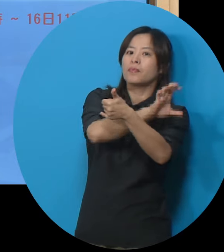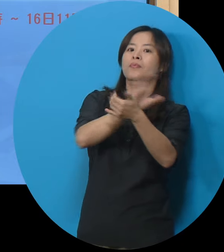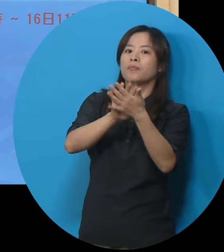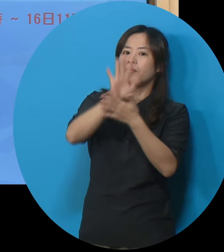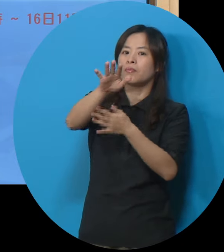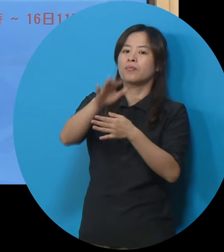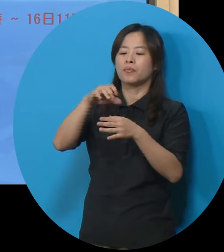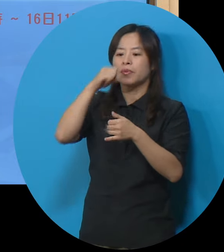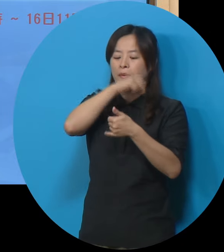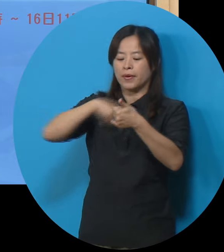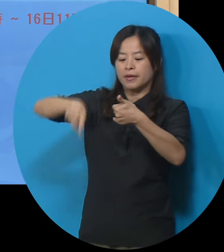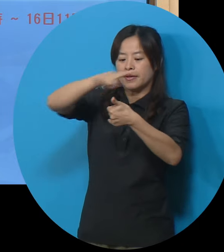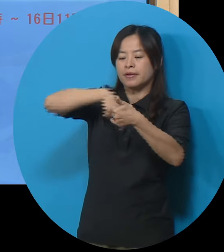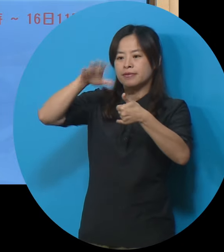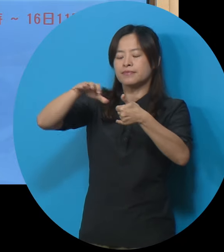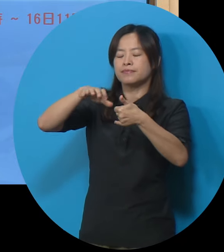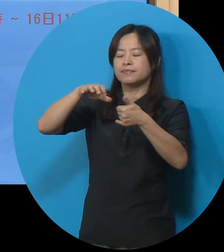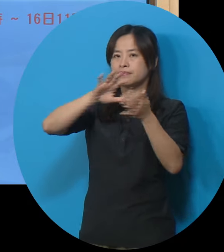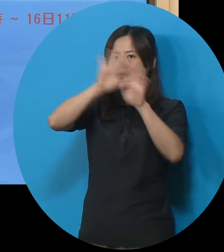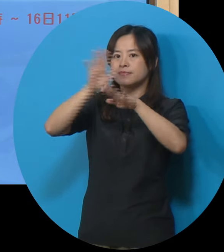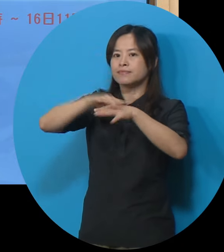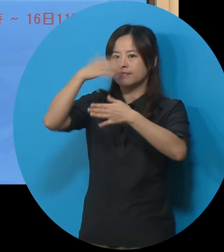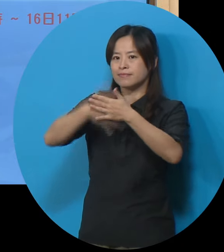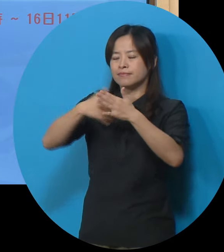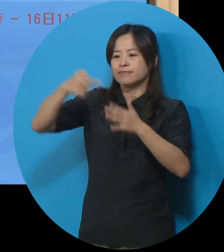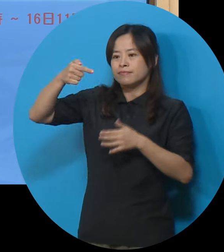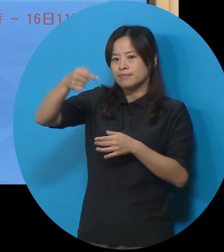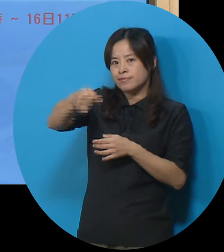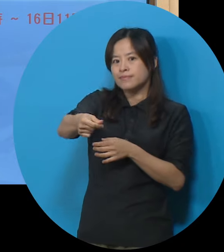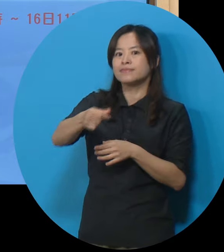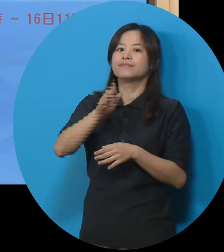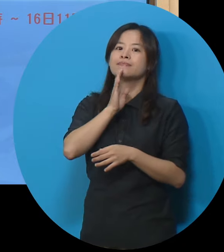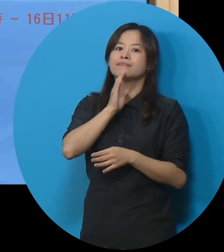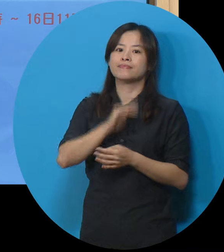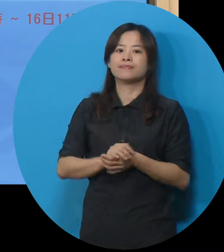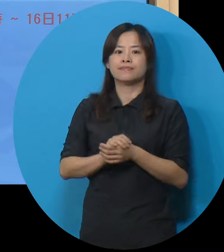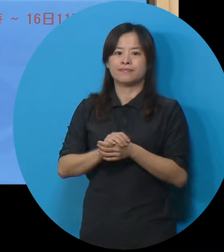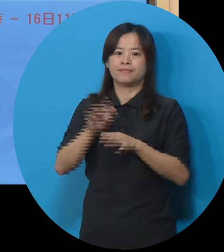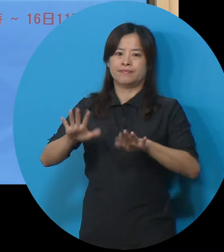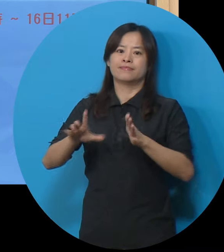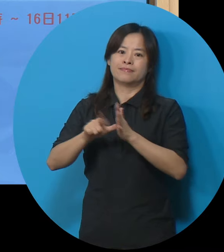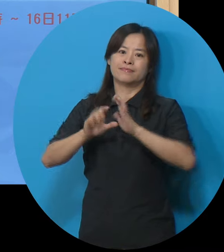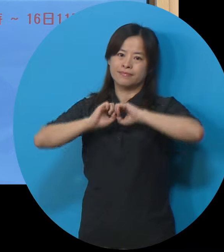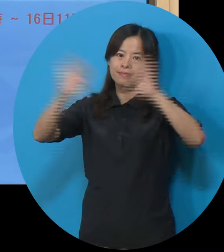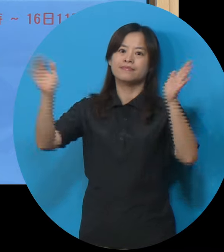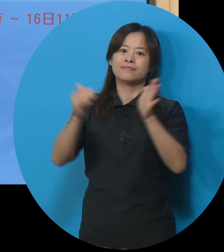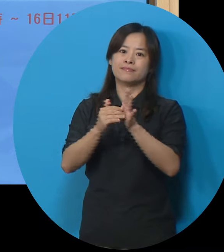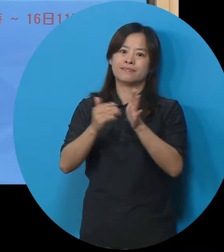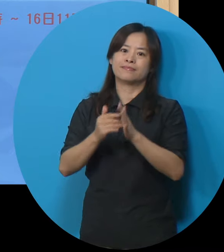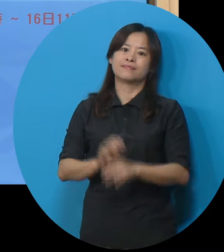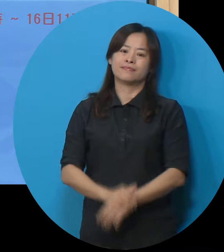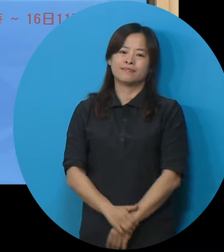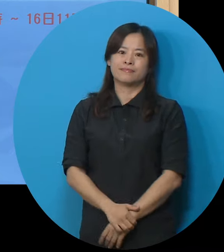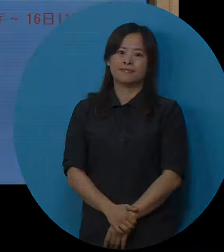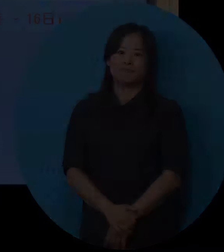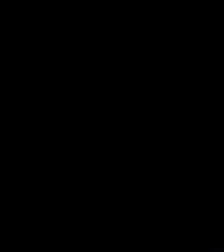之后台湾本岛的降雨的状况就会比较减缓一些下来以上就是这一节最新的台风动态说明